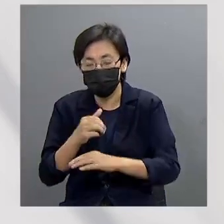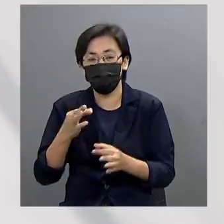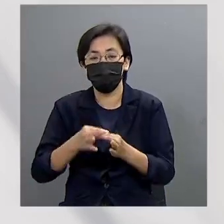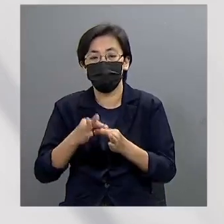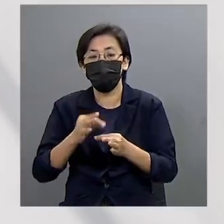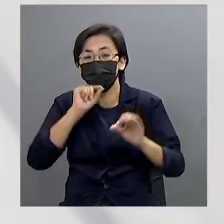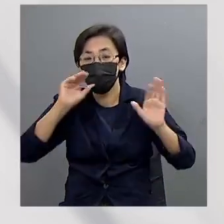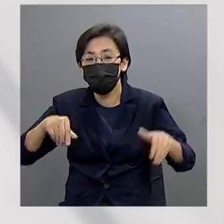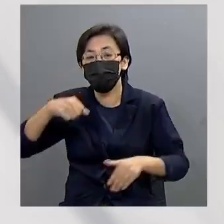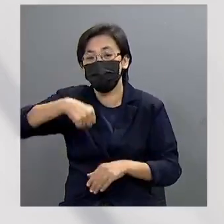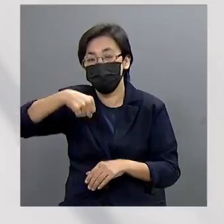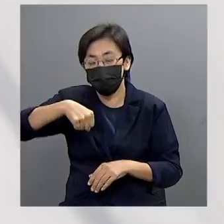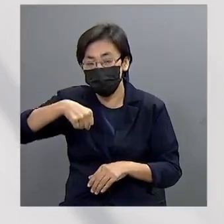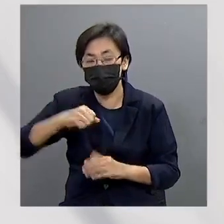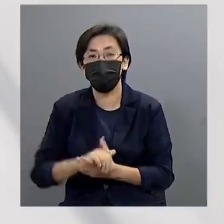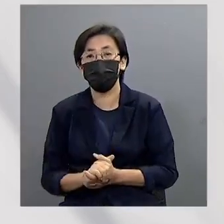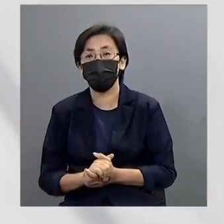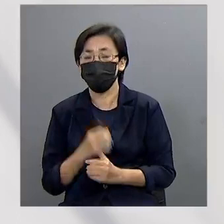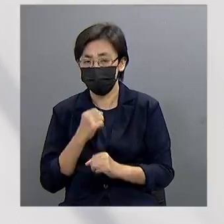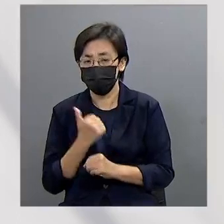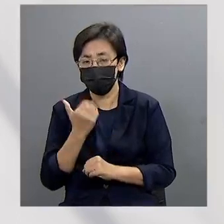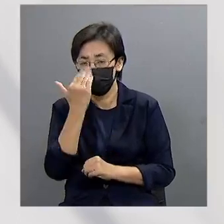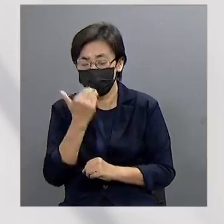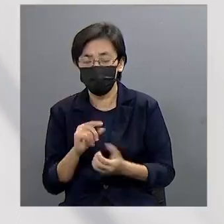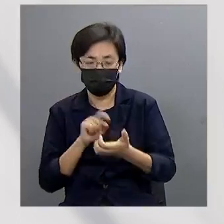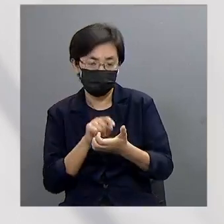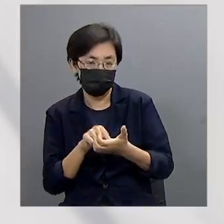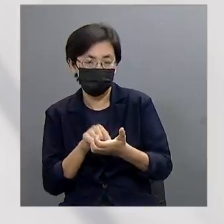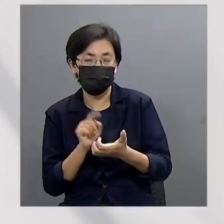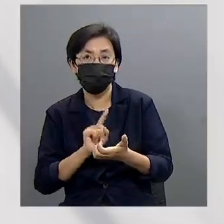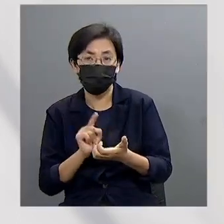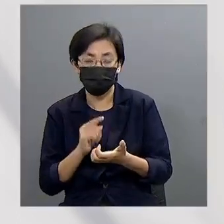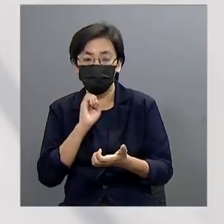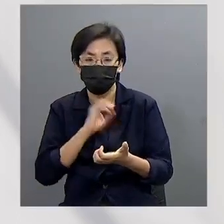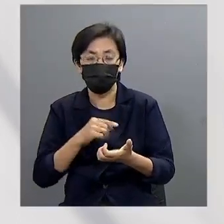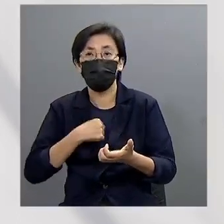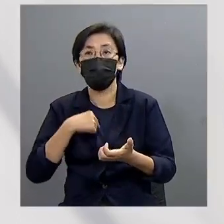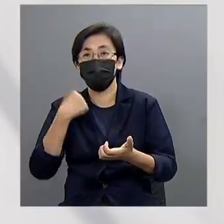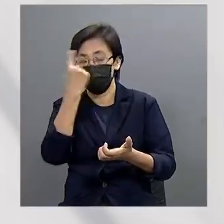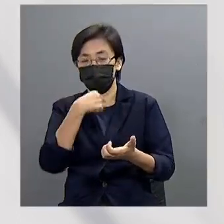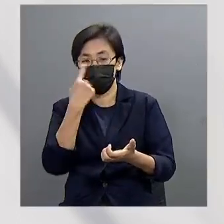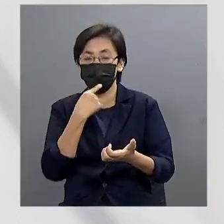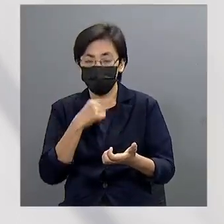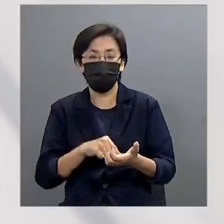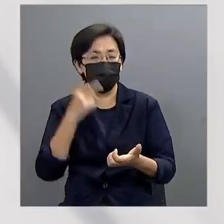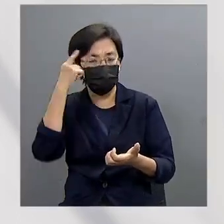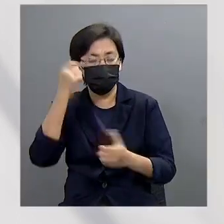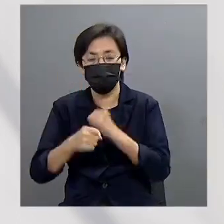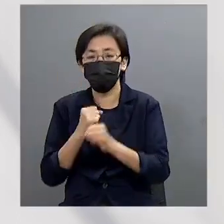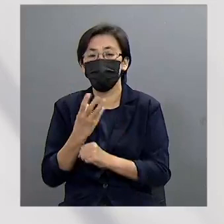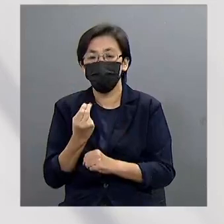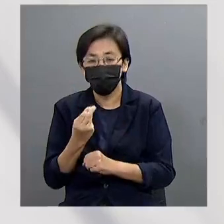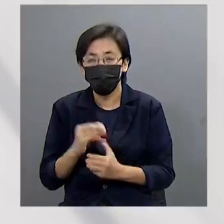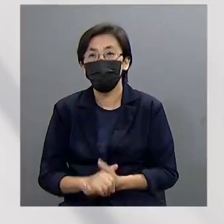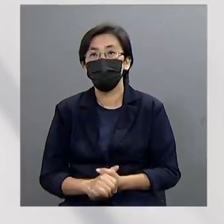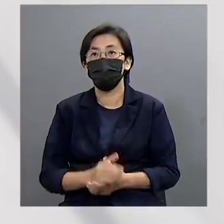านแอปเป่าตังมันทำได้อยู่แล้วเนื่องจากว่าก่อนที่เราจะใช้แอปเป่าตังเราต้องยืนยันตัวตนยืนยันตัวตนก็ทราบแล้วว่าอายุเราเท่าไหร่แล้วถ้าเกิดว่าจะออกแบบระ